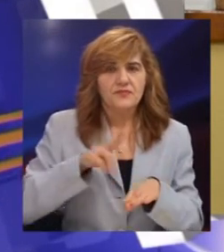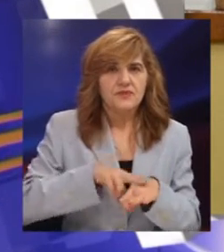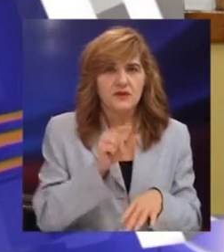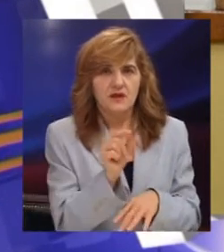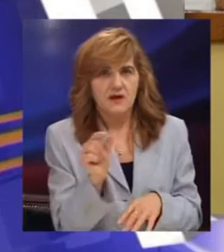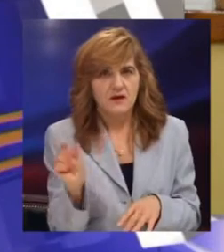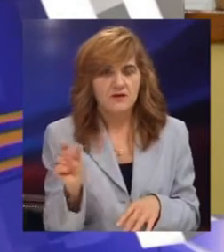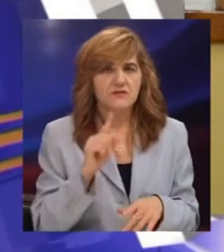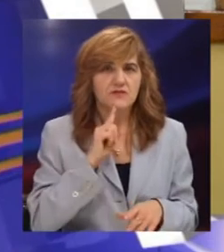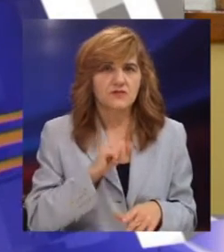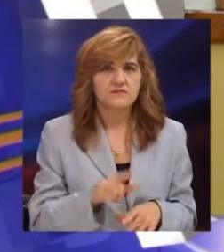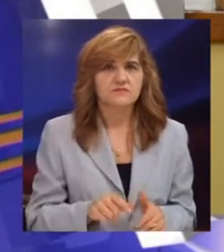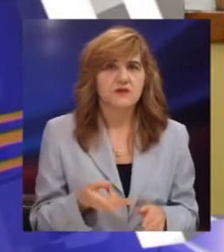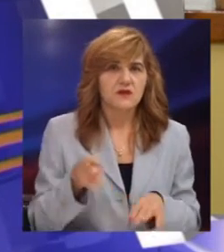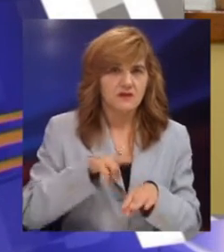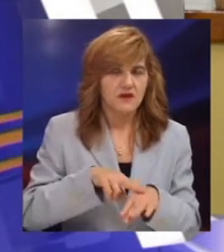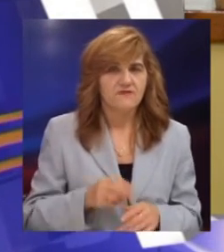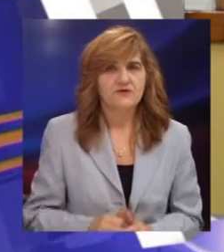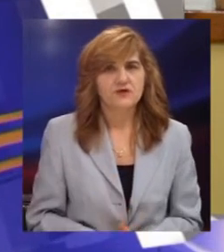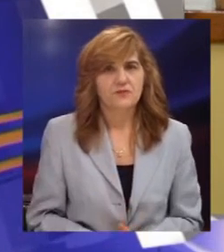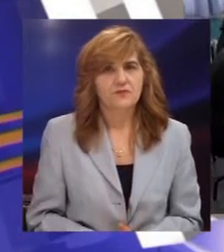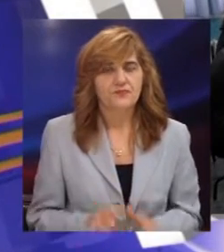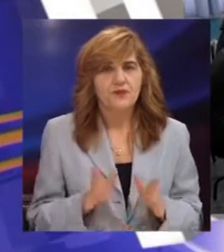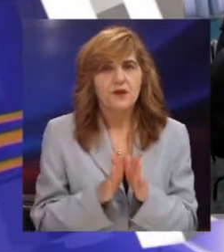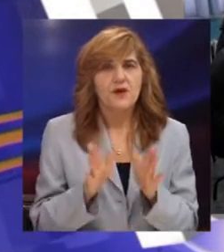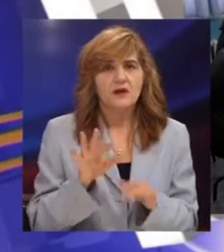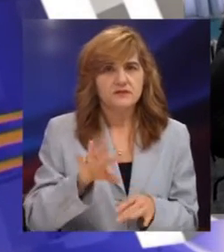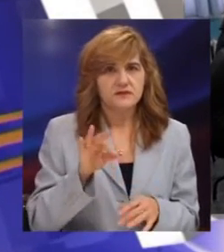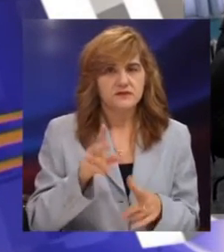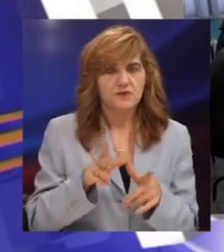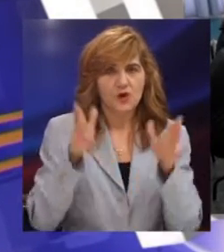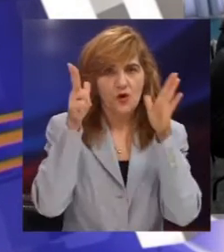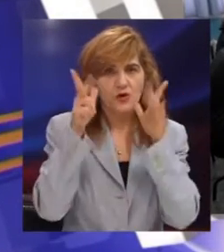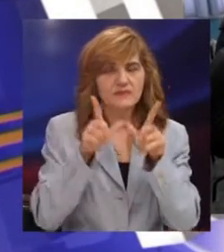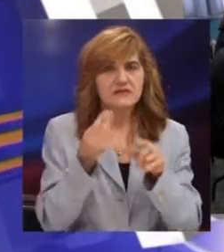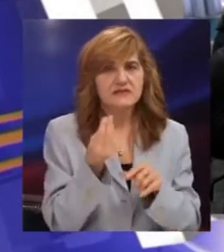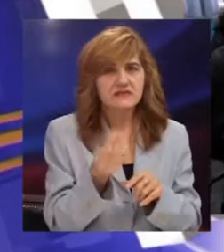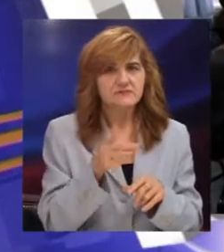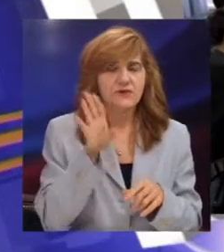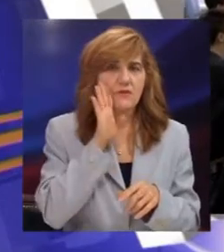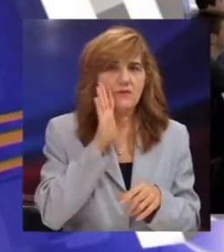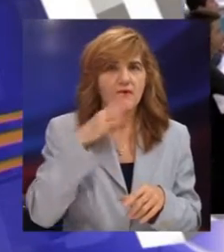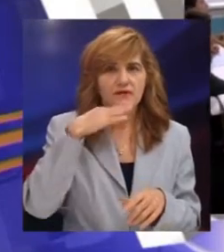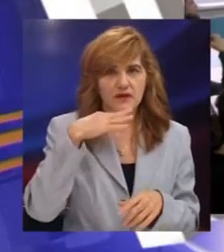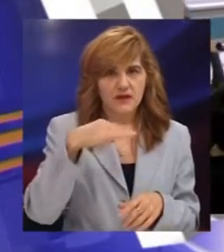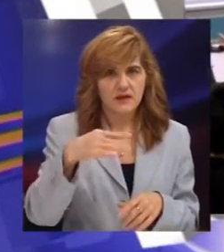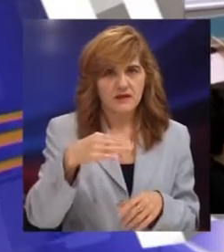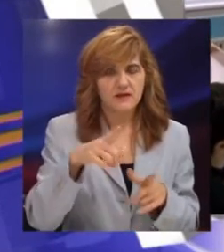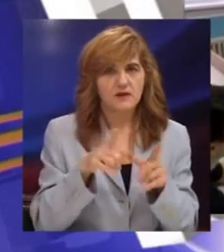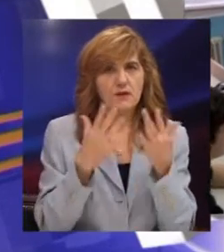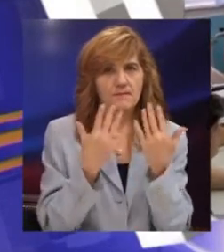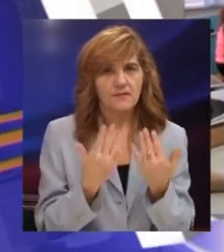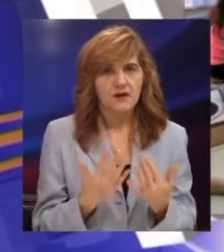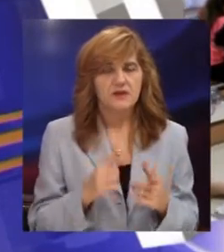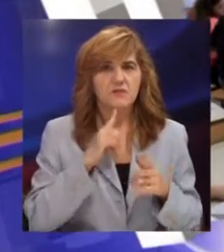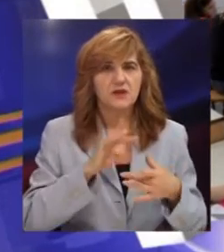polinoma na činioce, to je neka ta oblast koja njima najteže ide. Na maloj maturi osmaci polažu test iz srpskog, odnosno maternjeg jezika,